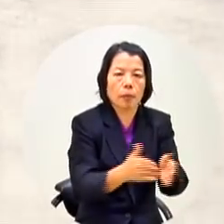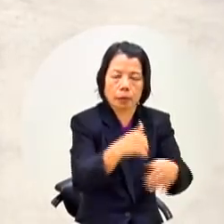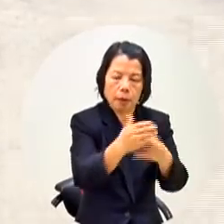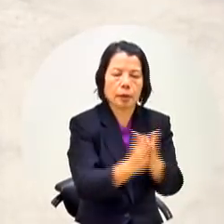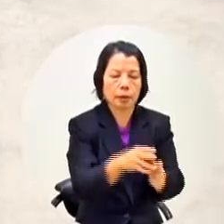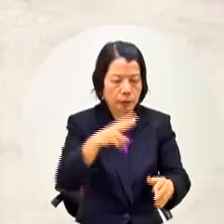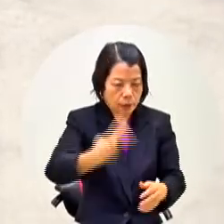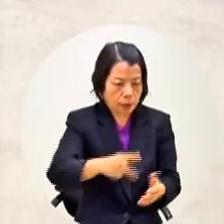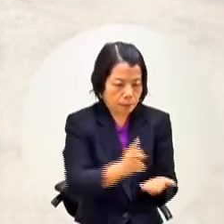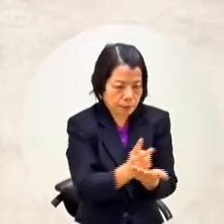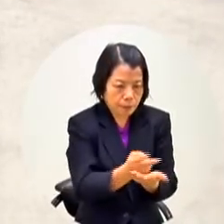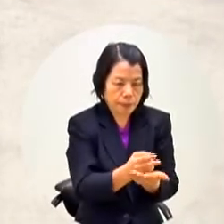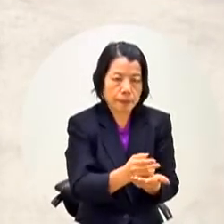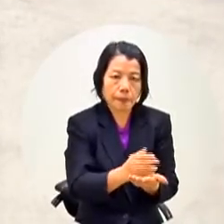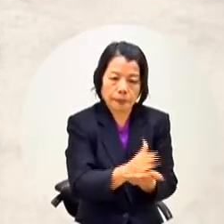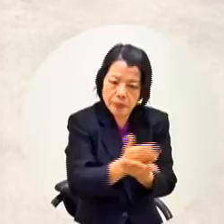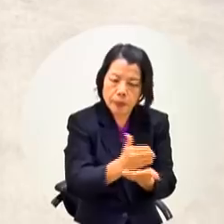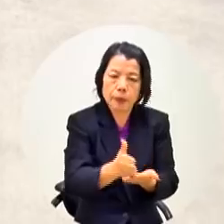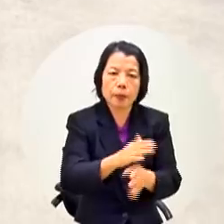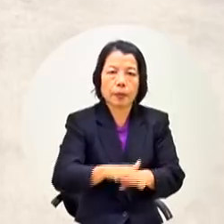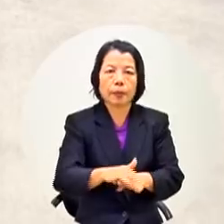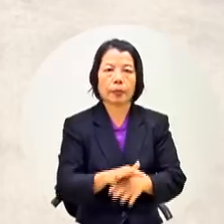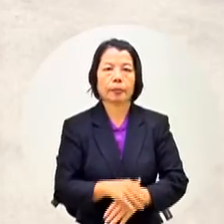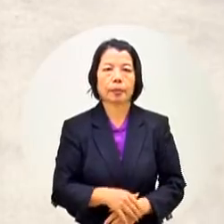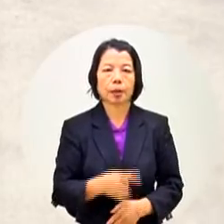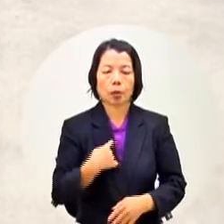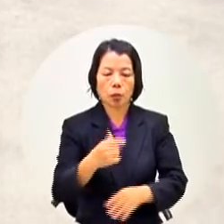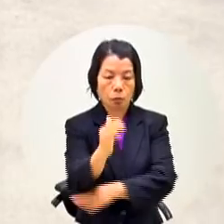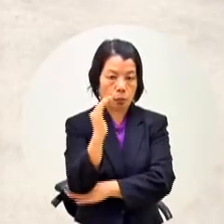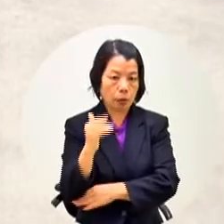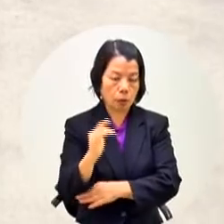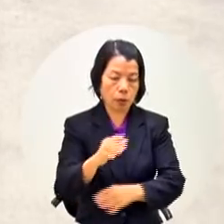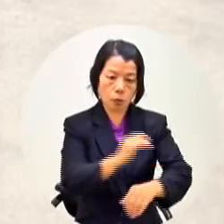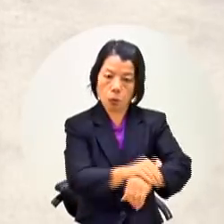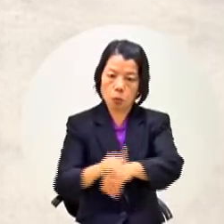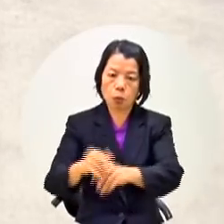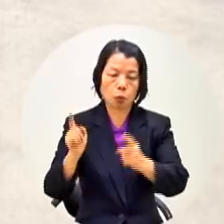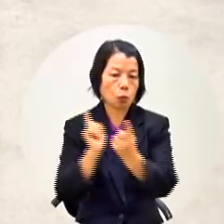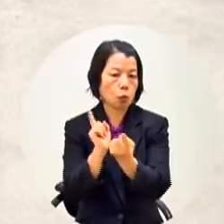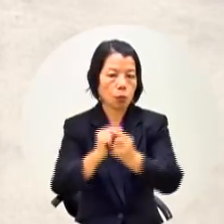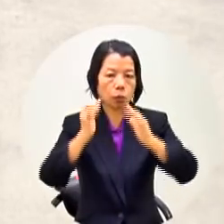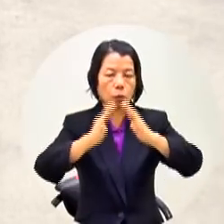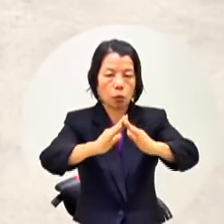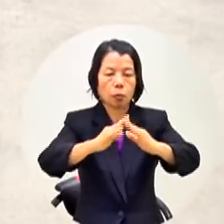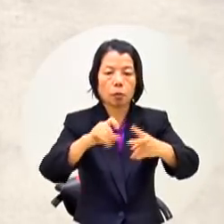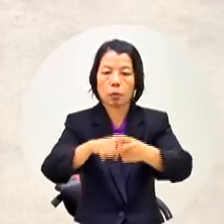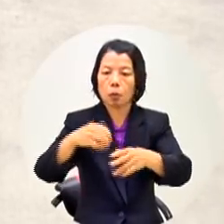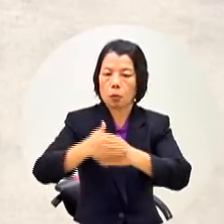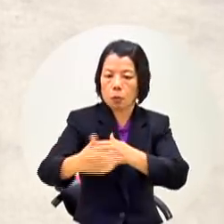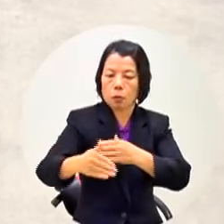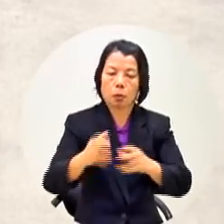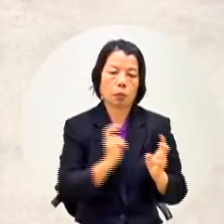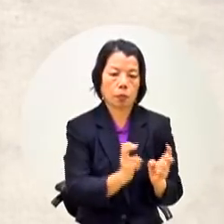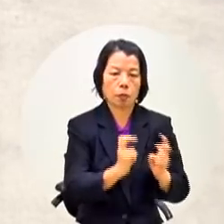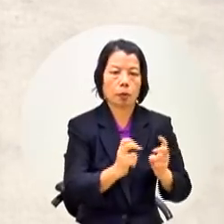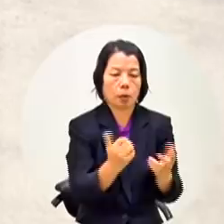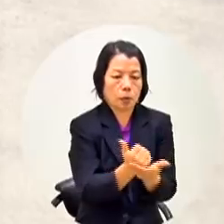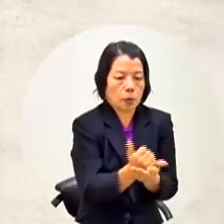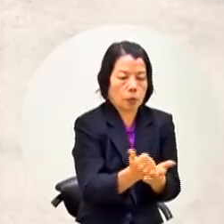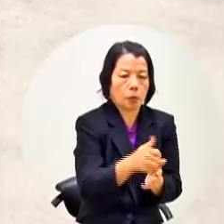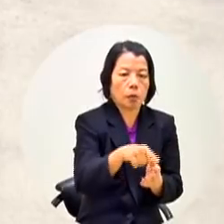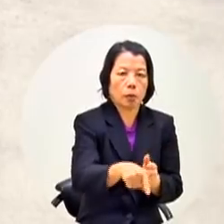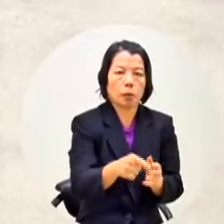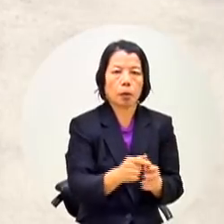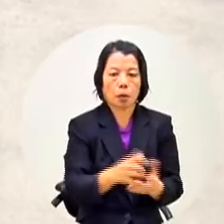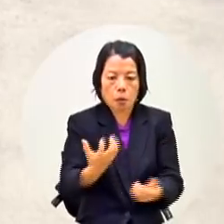那本府呢也敦聘了具有都市工程、还有轨道运输、铁道耗制控制、还有交通规划以